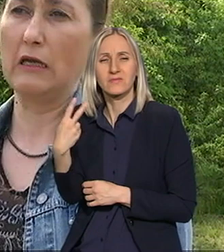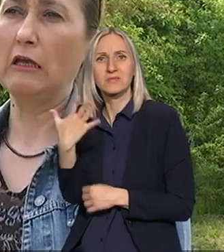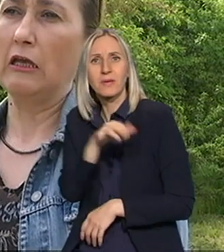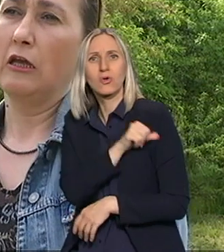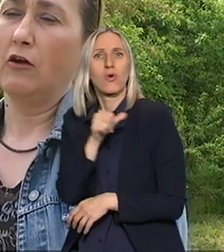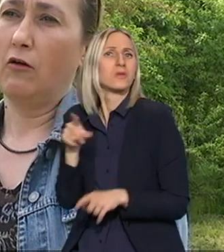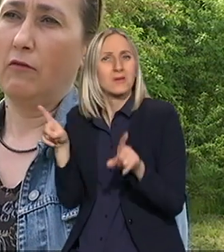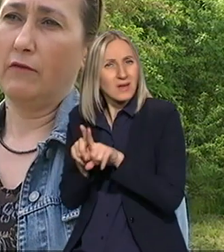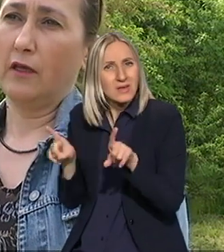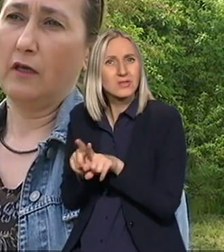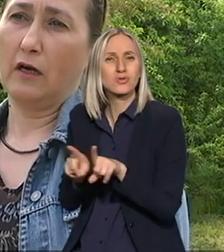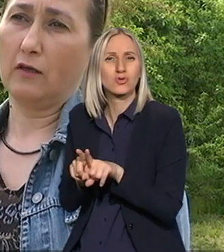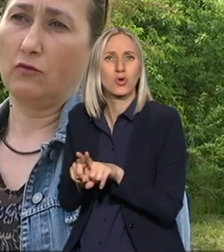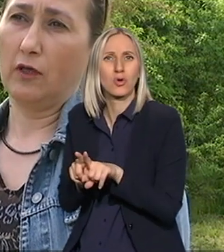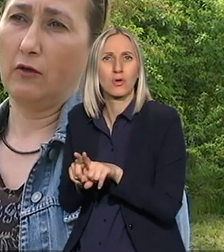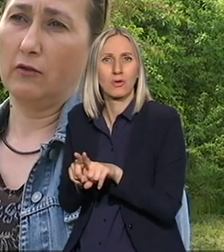godina